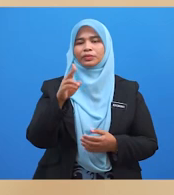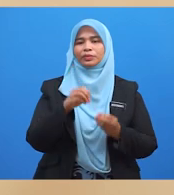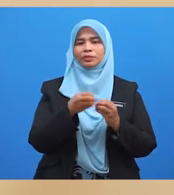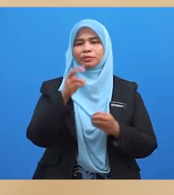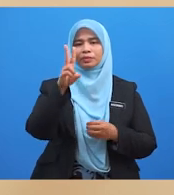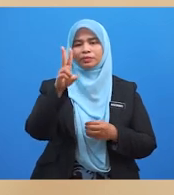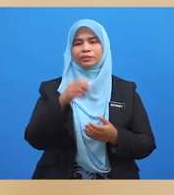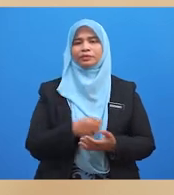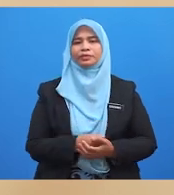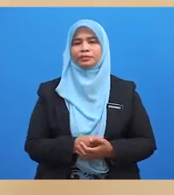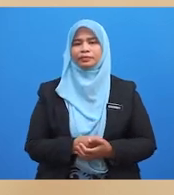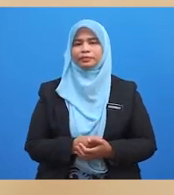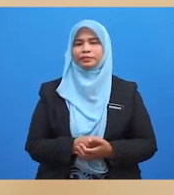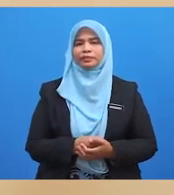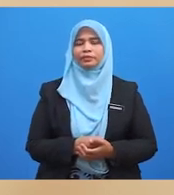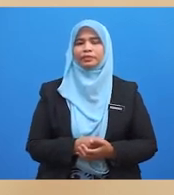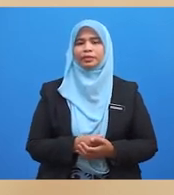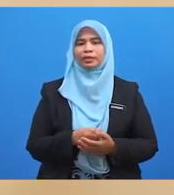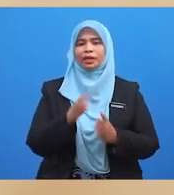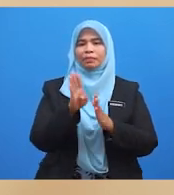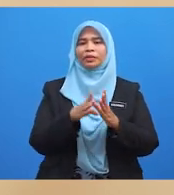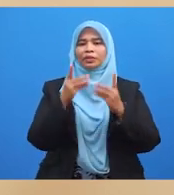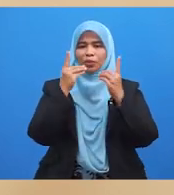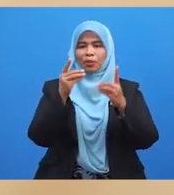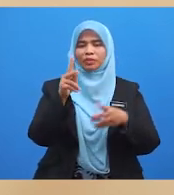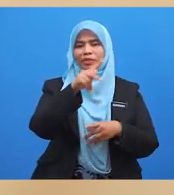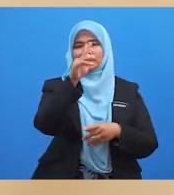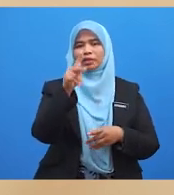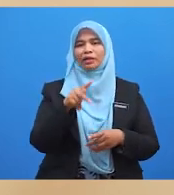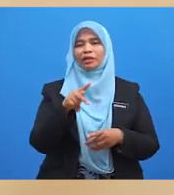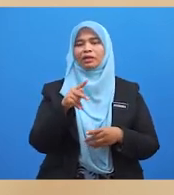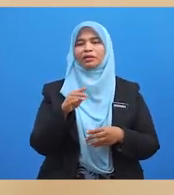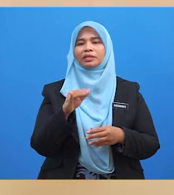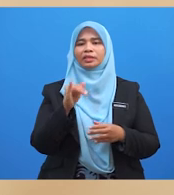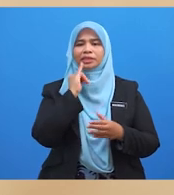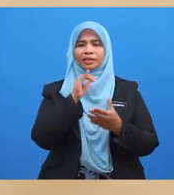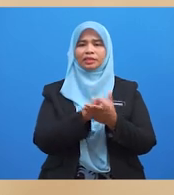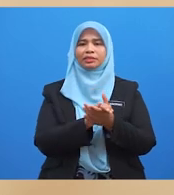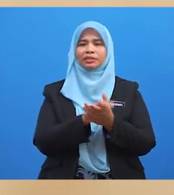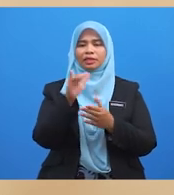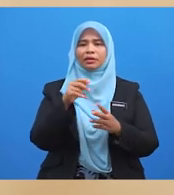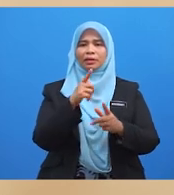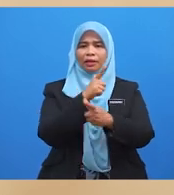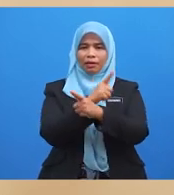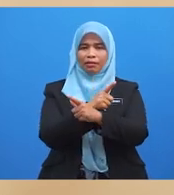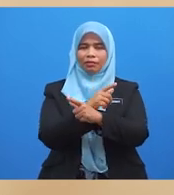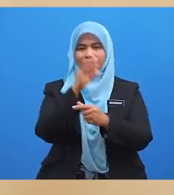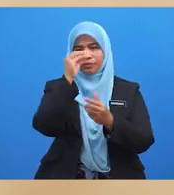sentiasa dikaitkan dengan poligami ialah berdosakah seorang isteri melarang suaminya